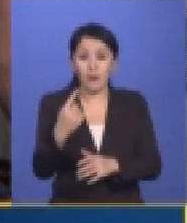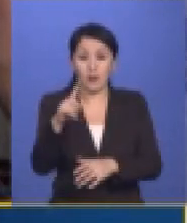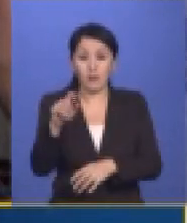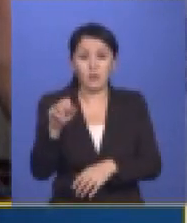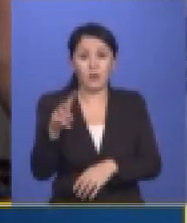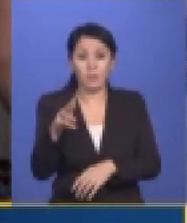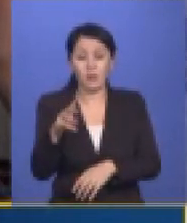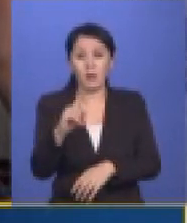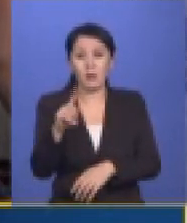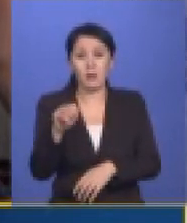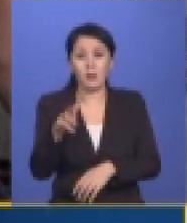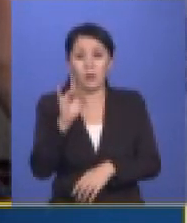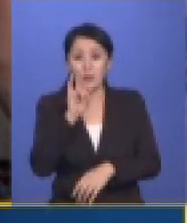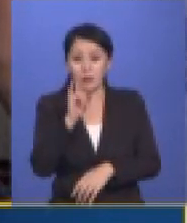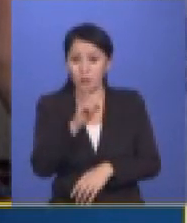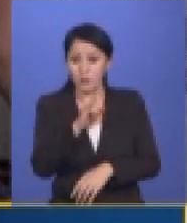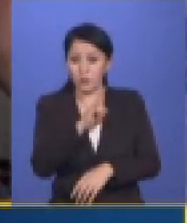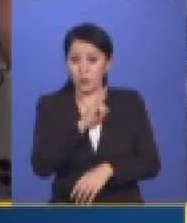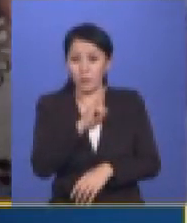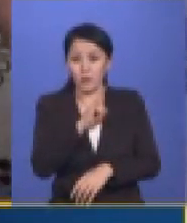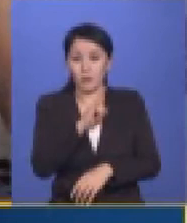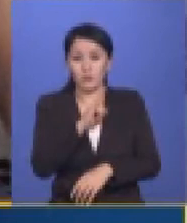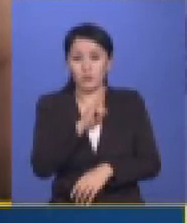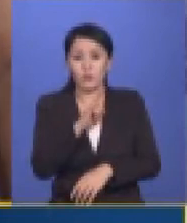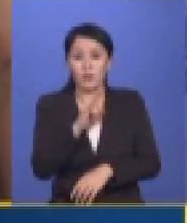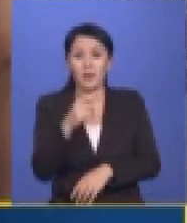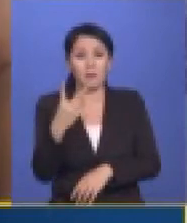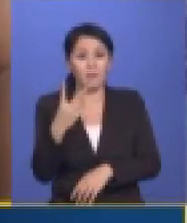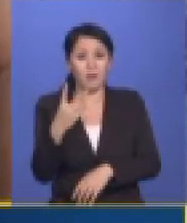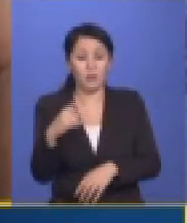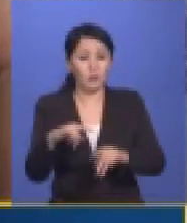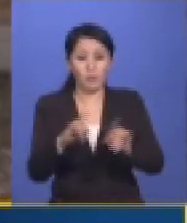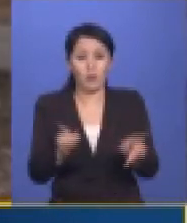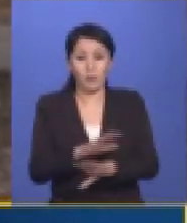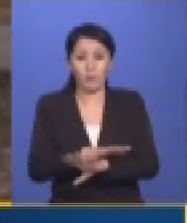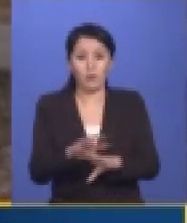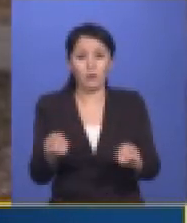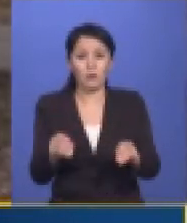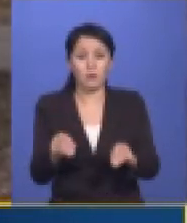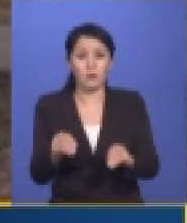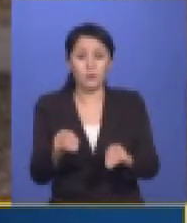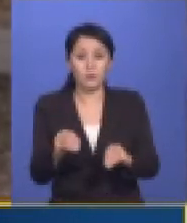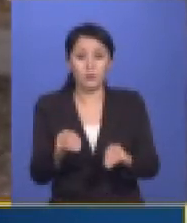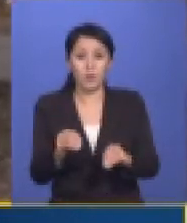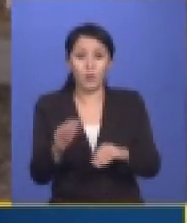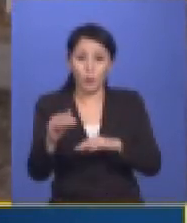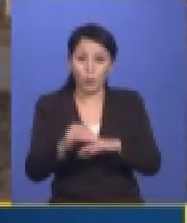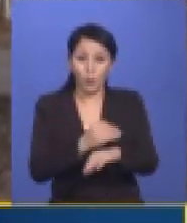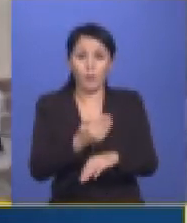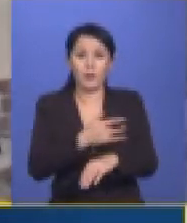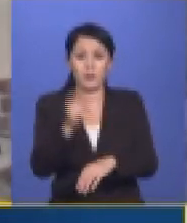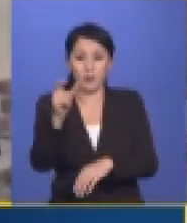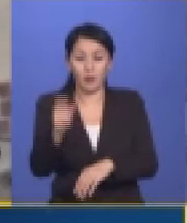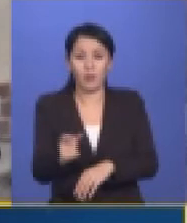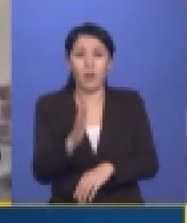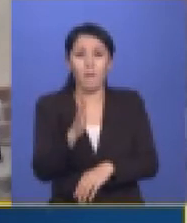Зал кішкентай ғана жоқ, екі стөл мынау сыймайды, кісі шақырсаң, бәрі есіктің алдына барып қалатын. Жүрегі ауылым деп соғатын азаматтың